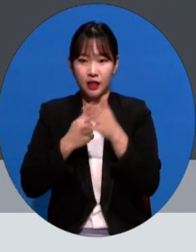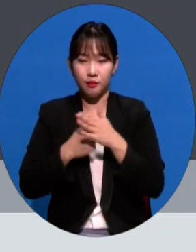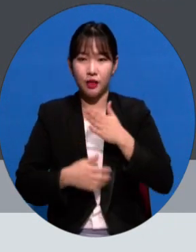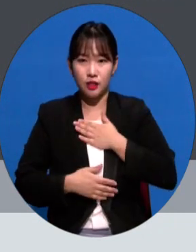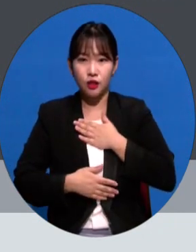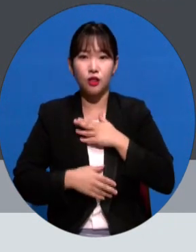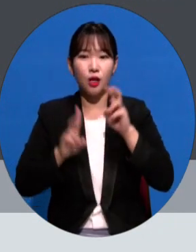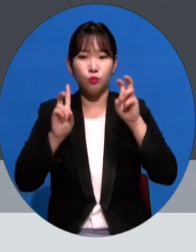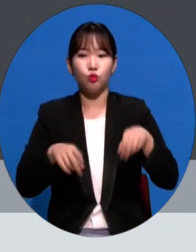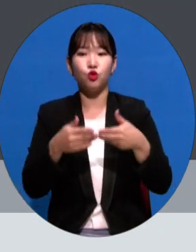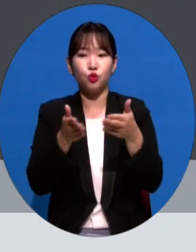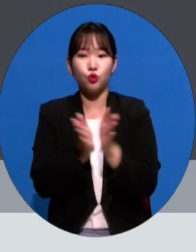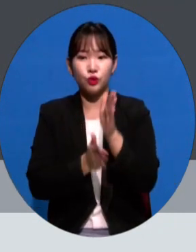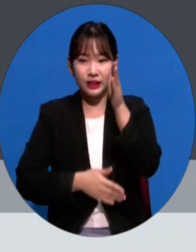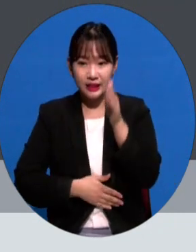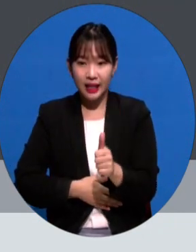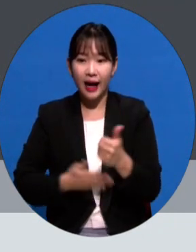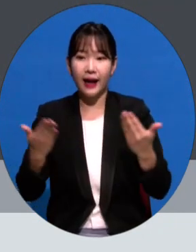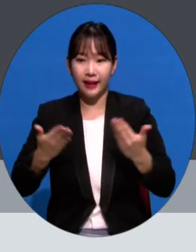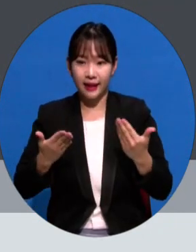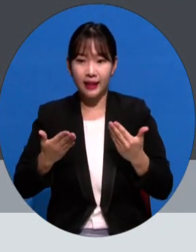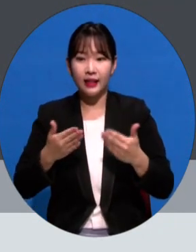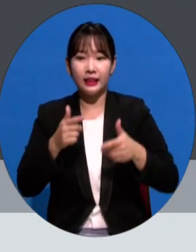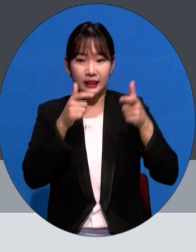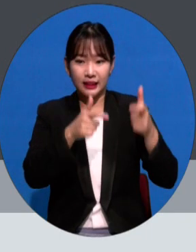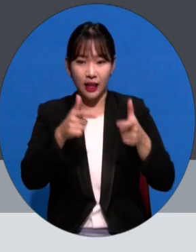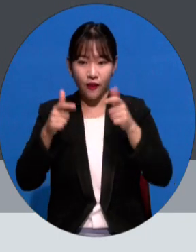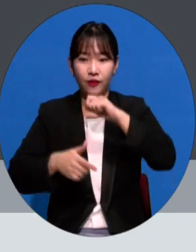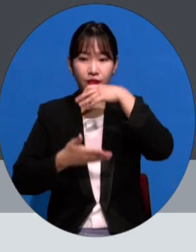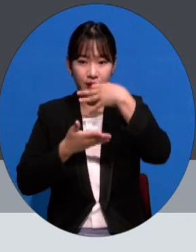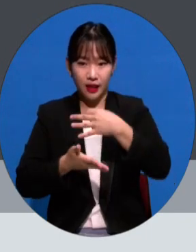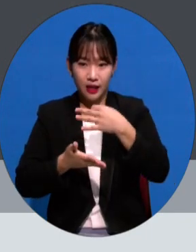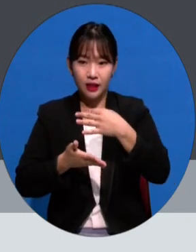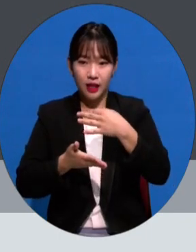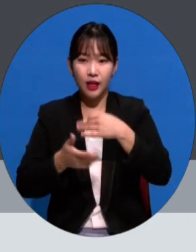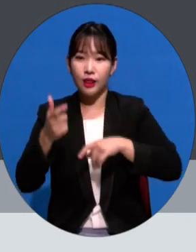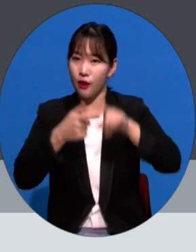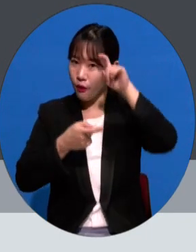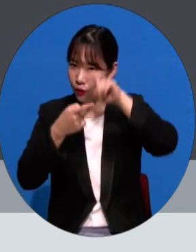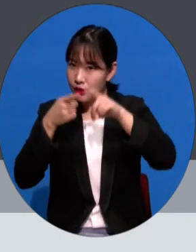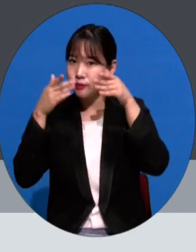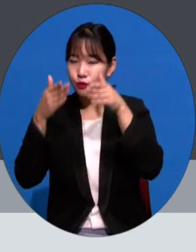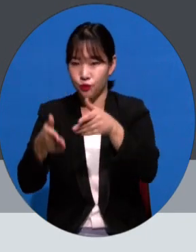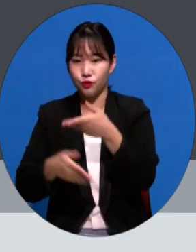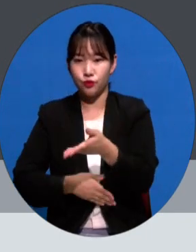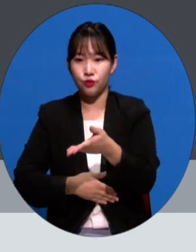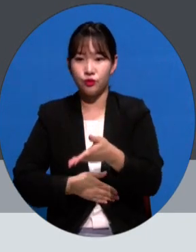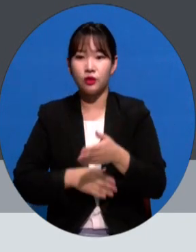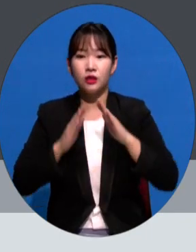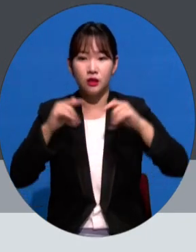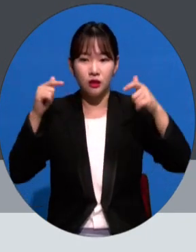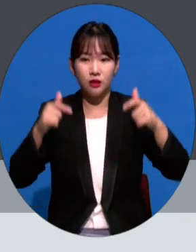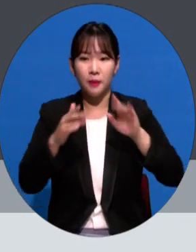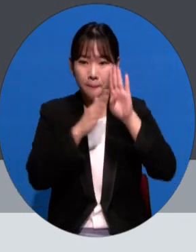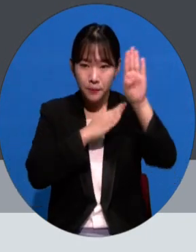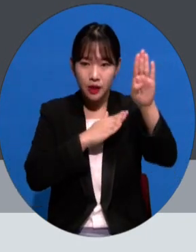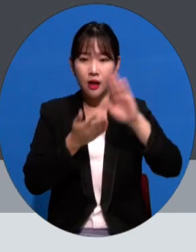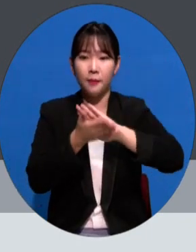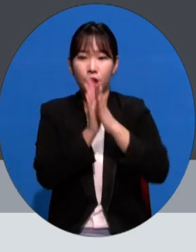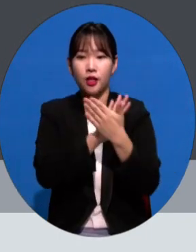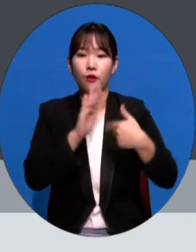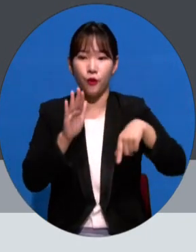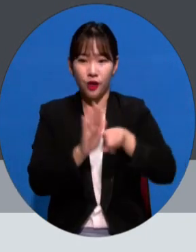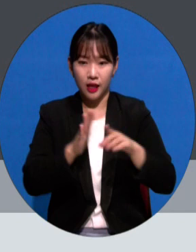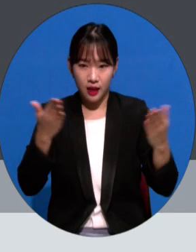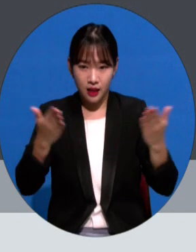저는 무소속 단체장이 있는 시군의 예산에 상대적으로 더 관심을 가졌습니다 전남의 미래와 변화를 위한